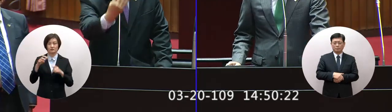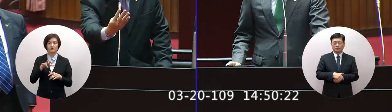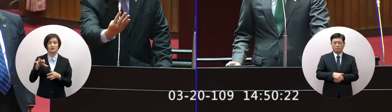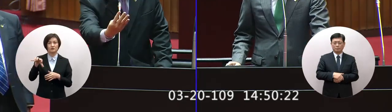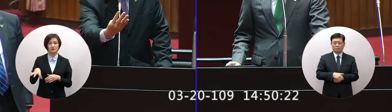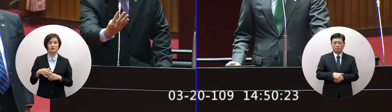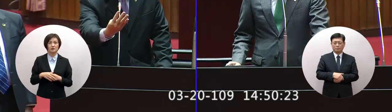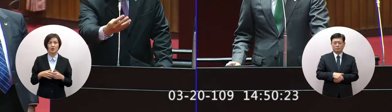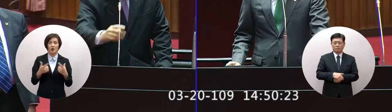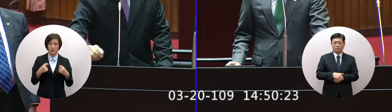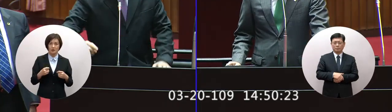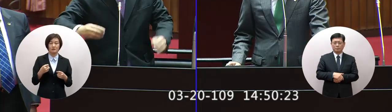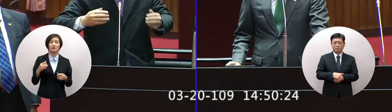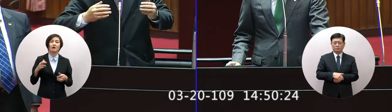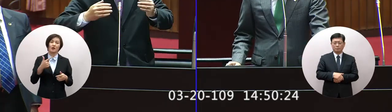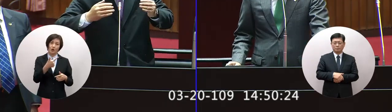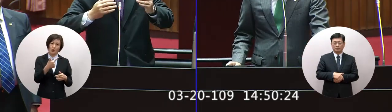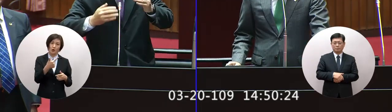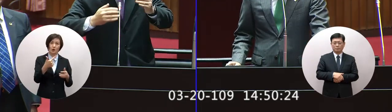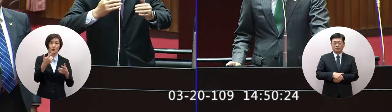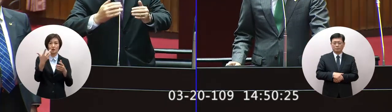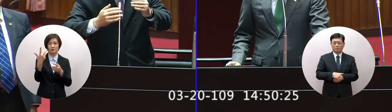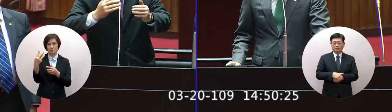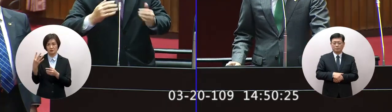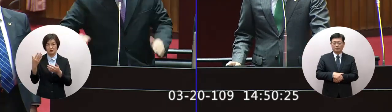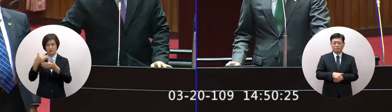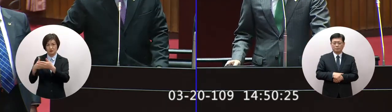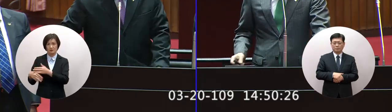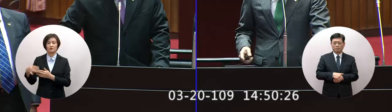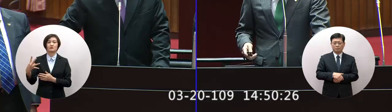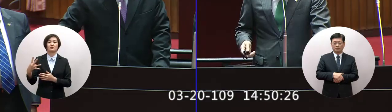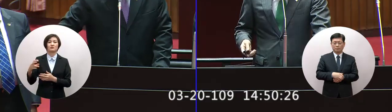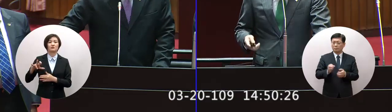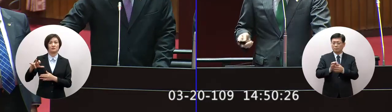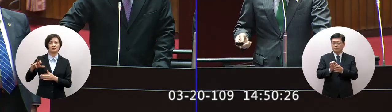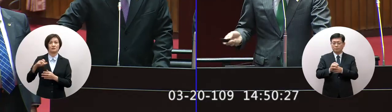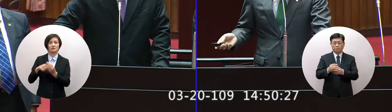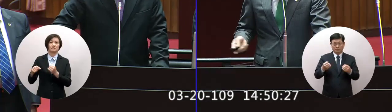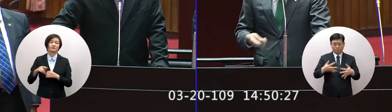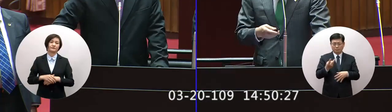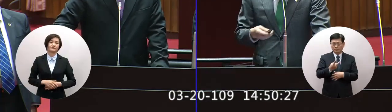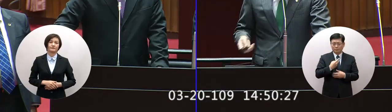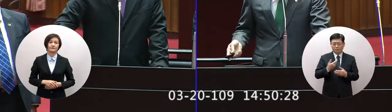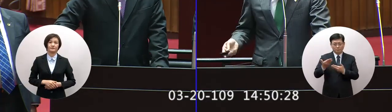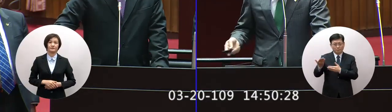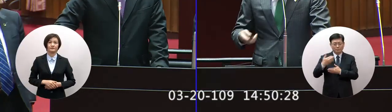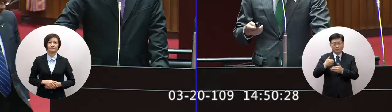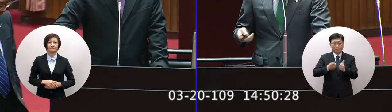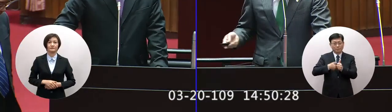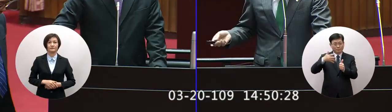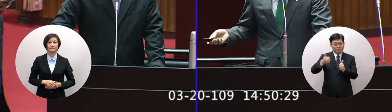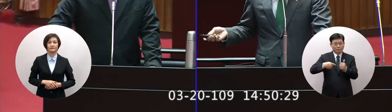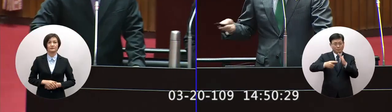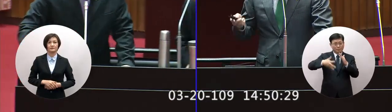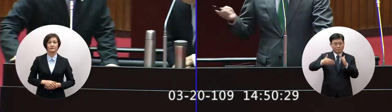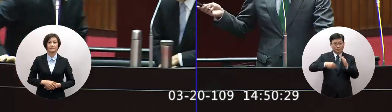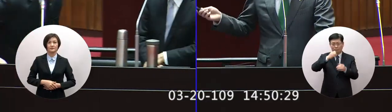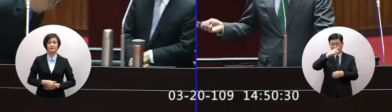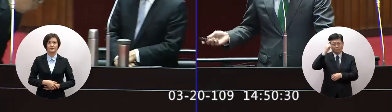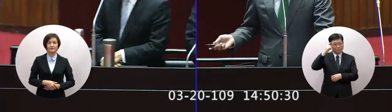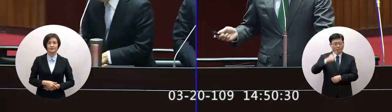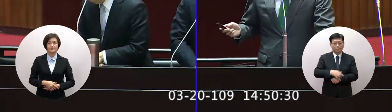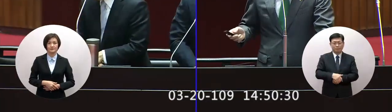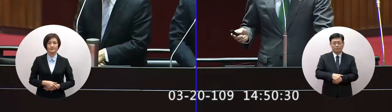6班，现在又变4班。所以事实上它是一直在滚动的，在变动。 好，没问题。两位部长先请回，我先请何市长还有院长，不好意思。